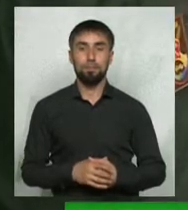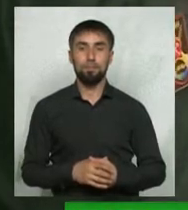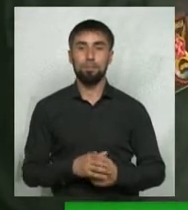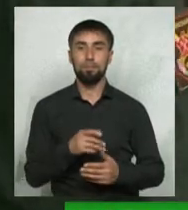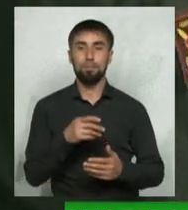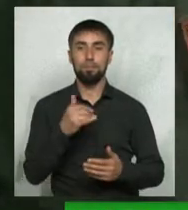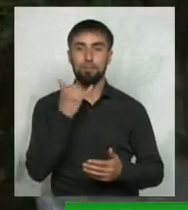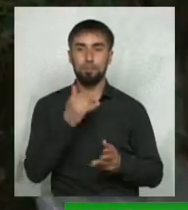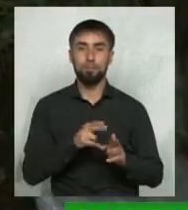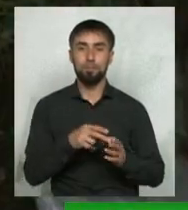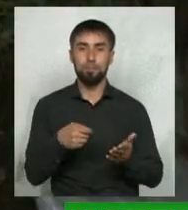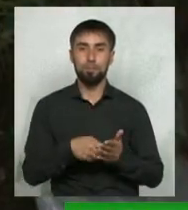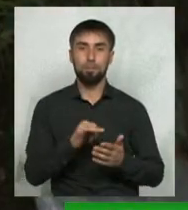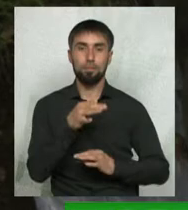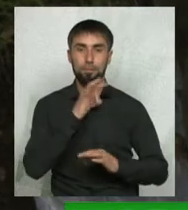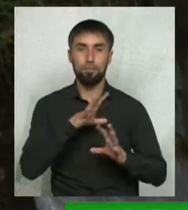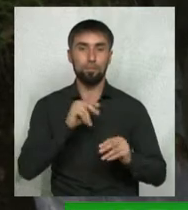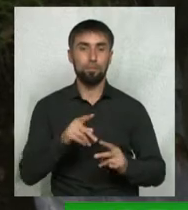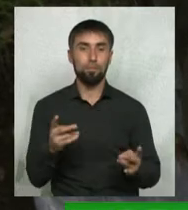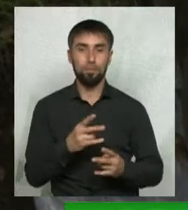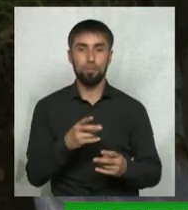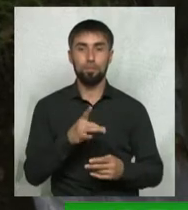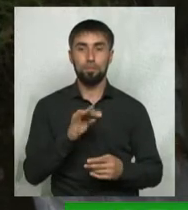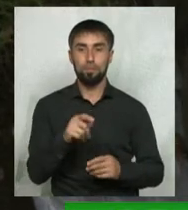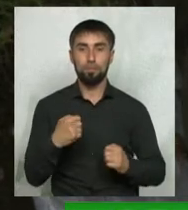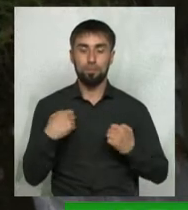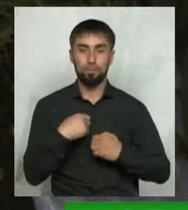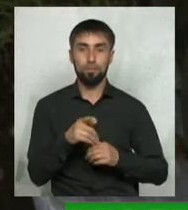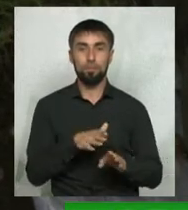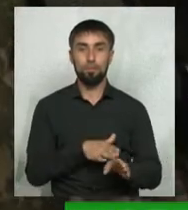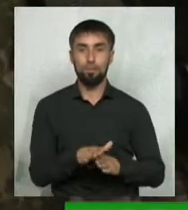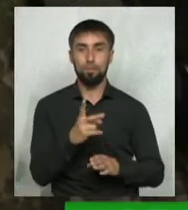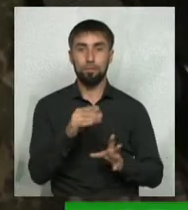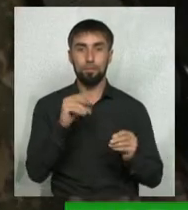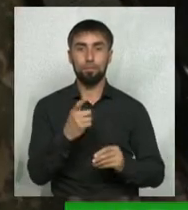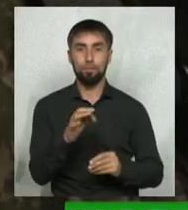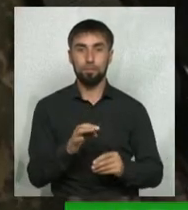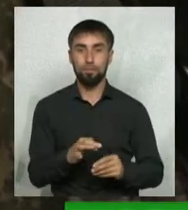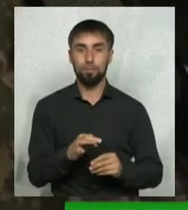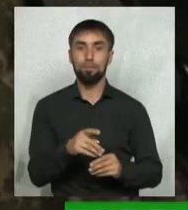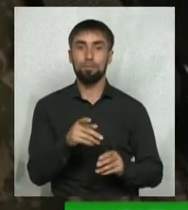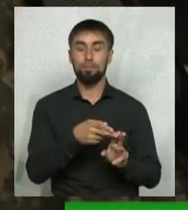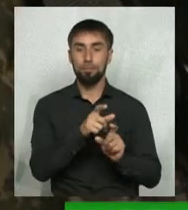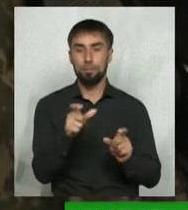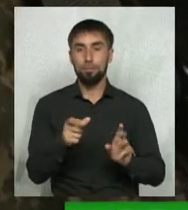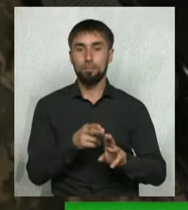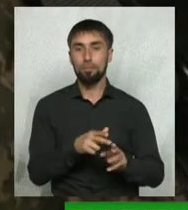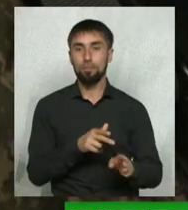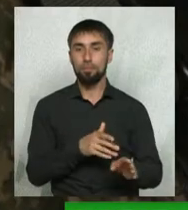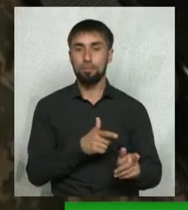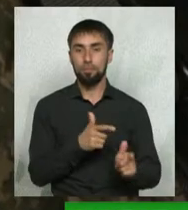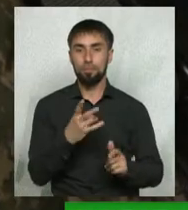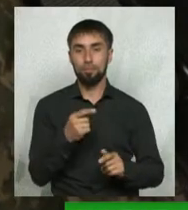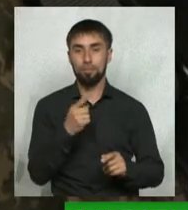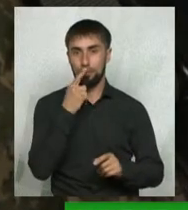Сим-карта, медикаменты и все самое необходимое. Рюкзаки новобранцев укомплектованы на все 100. Ребята готовятся в долгую дорогу.